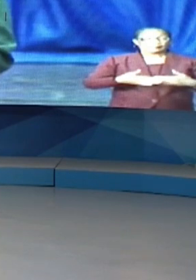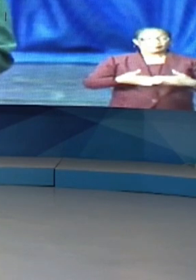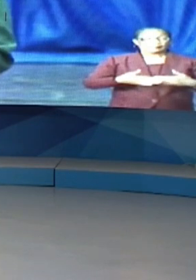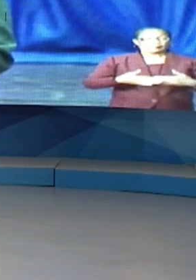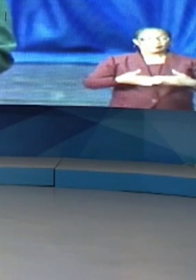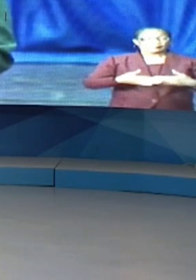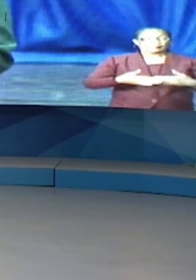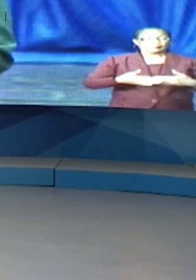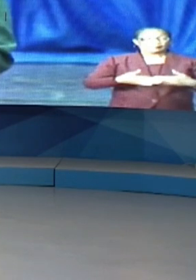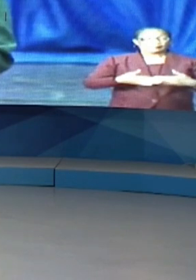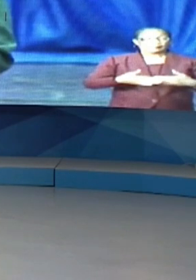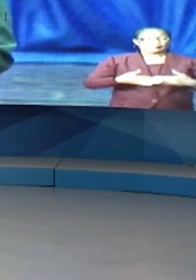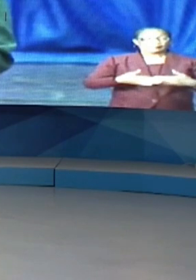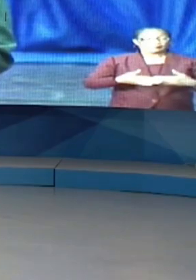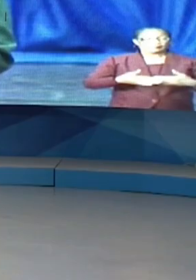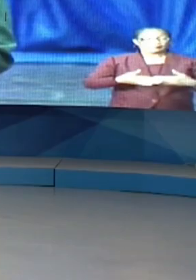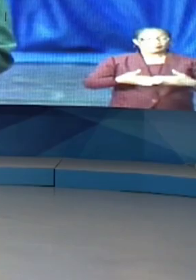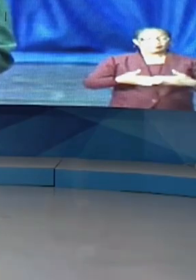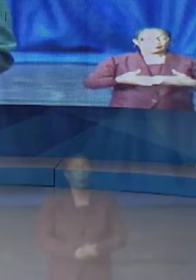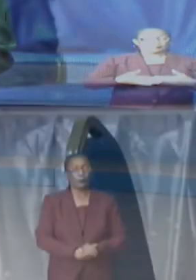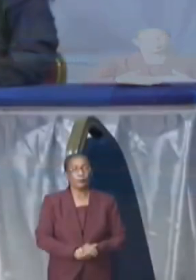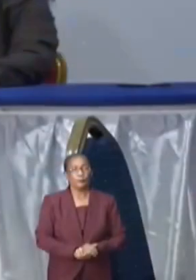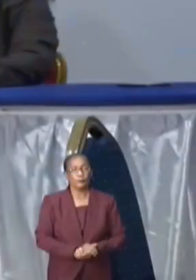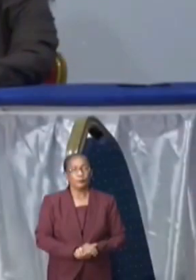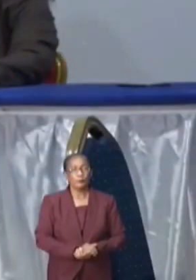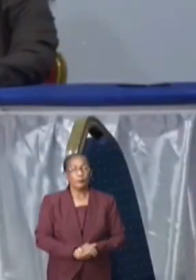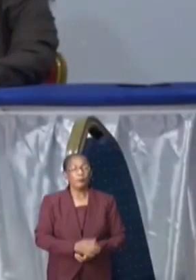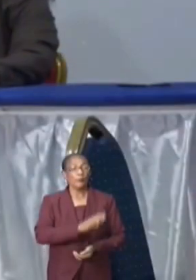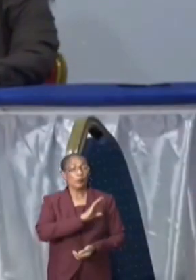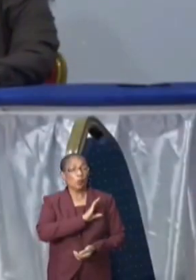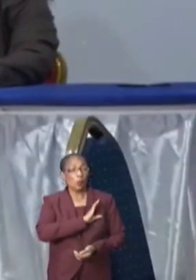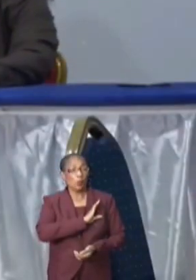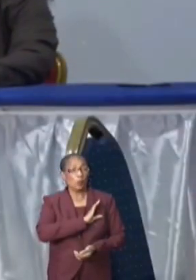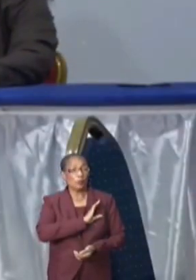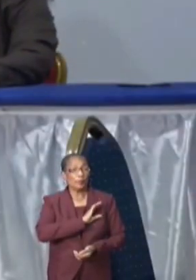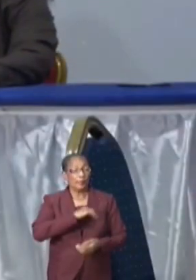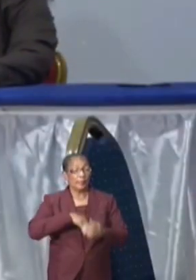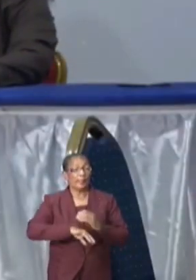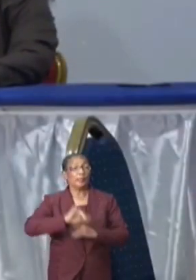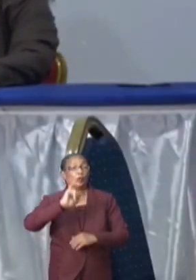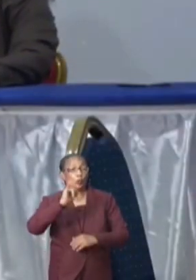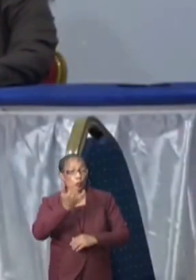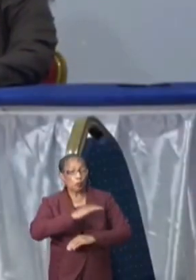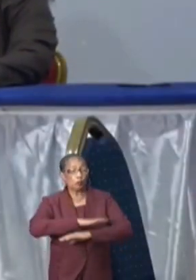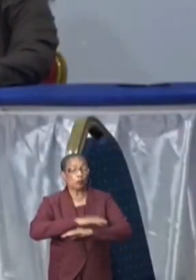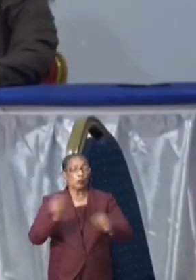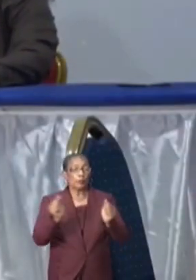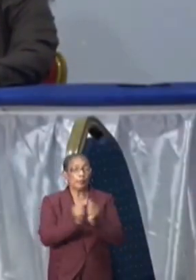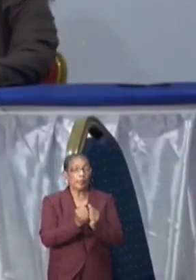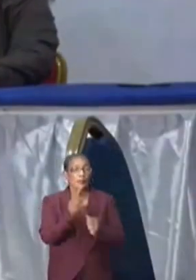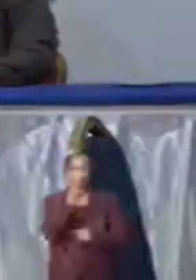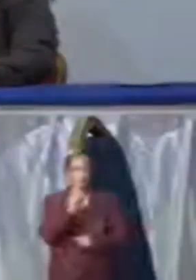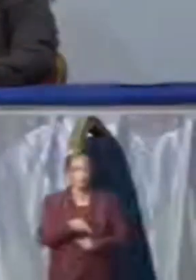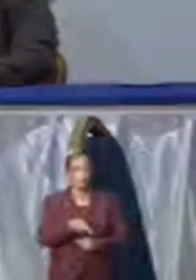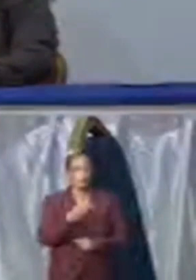hetzelfde niveau zal zijn als in Paramaribo. Zo zal in het nieuwe schooljaar